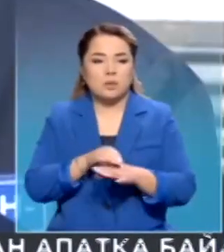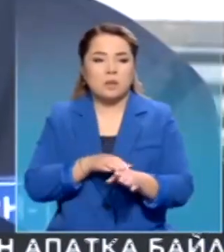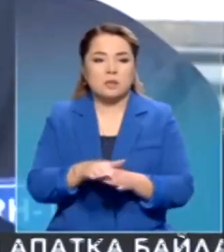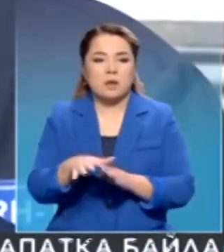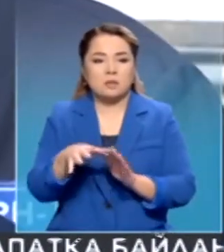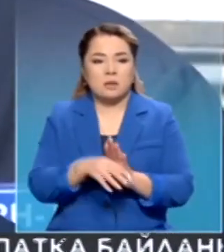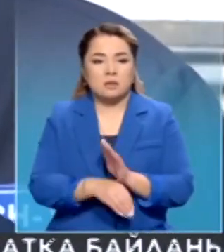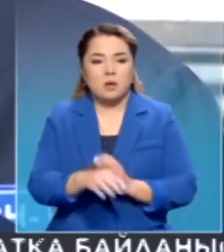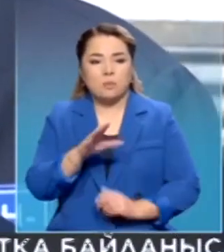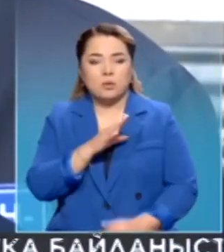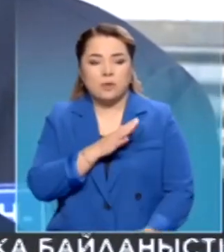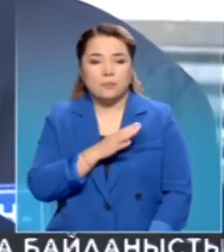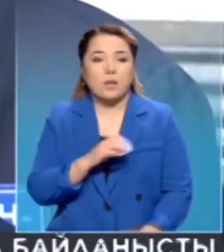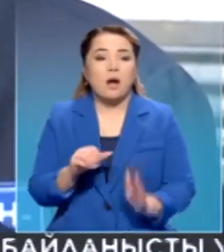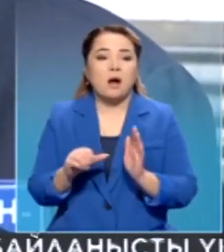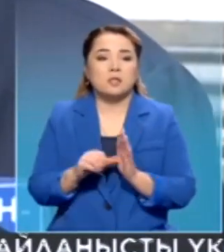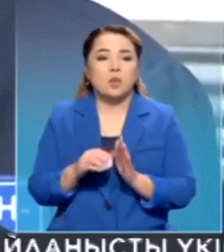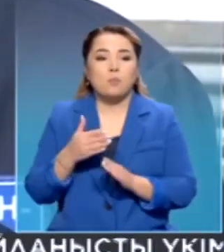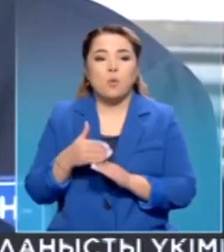6 бөлімше келді.